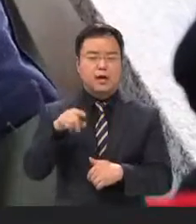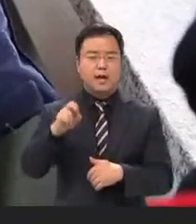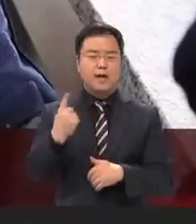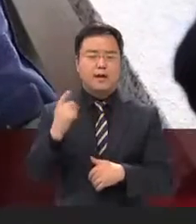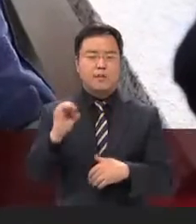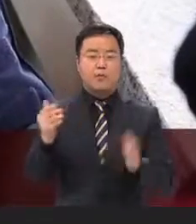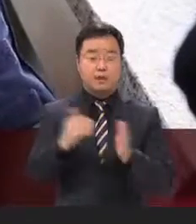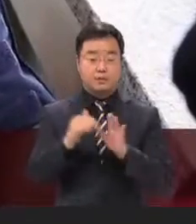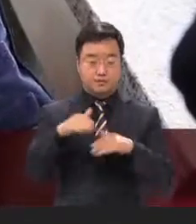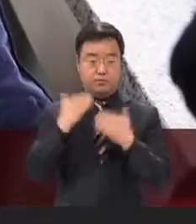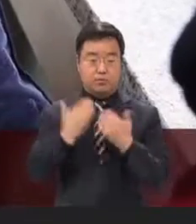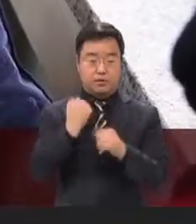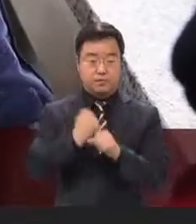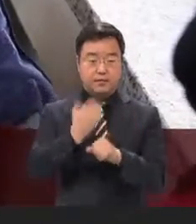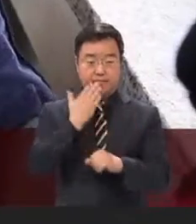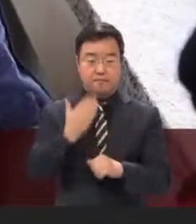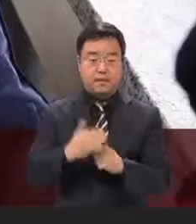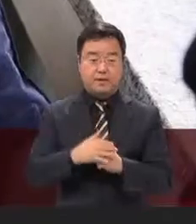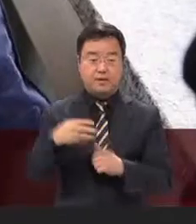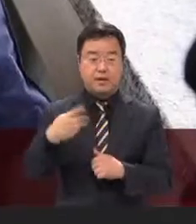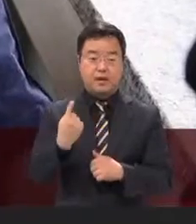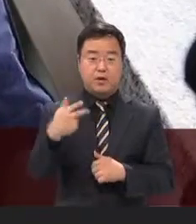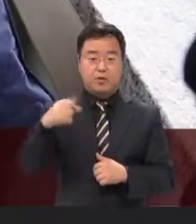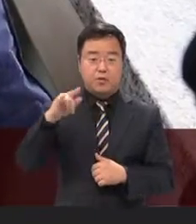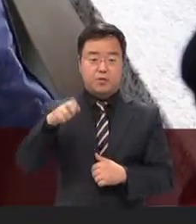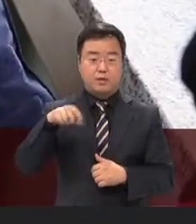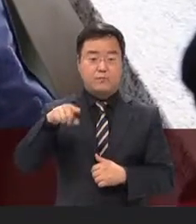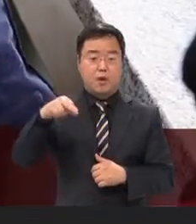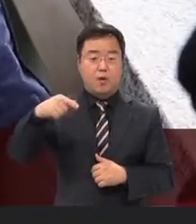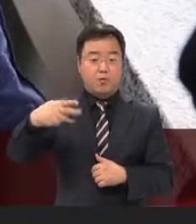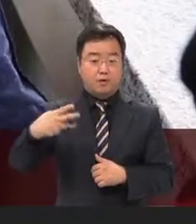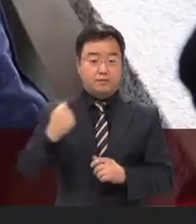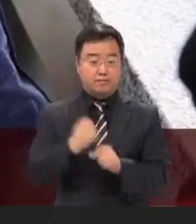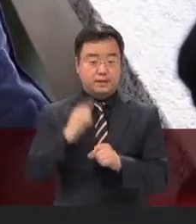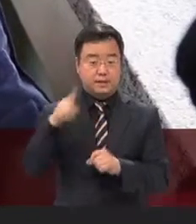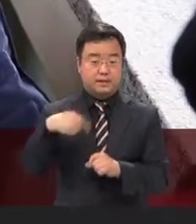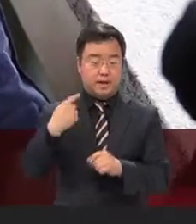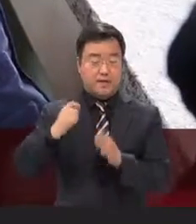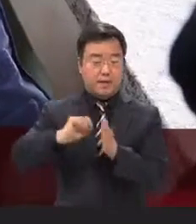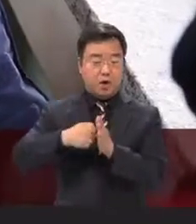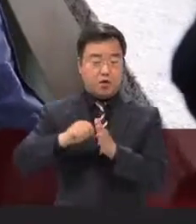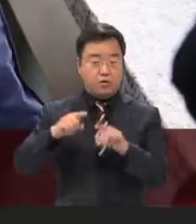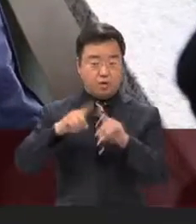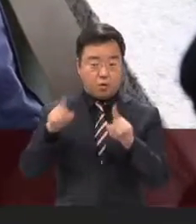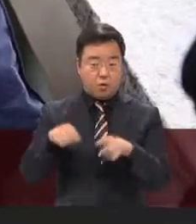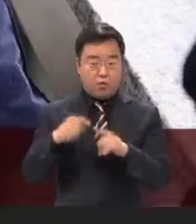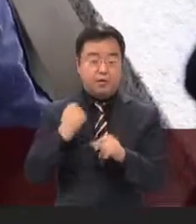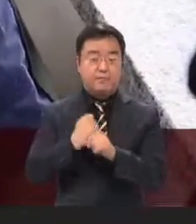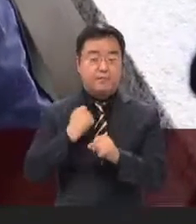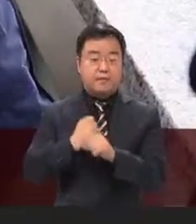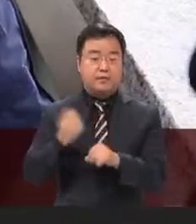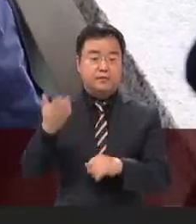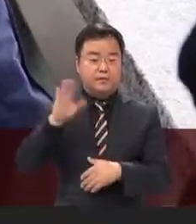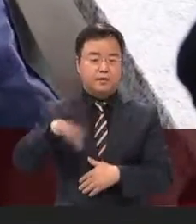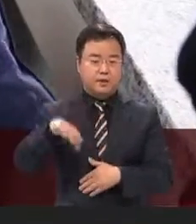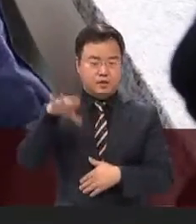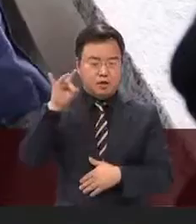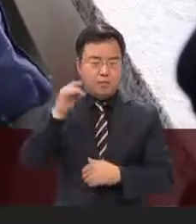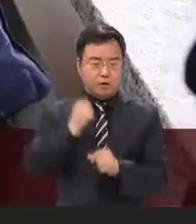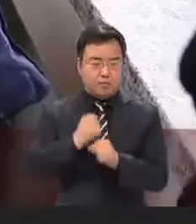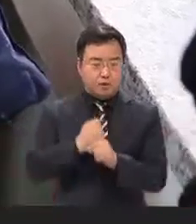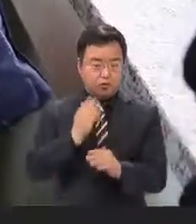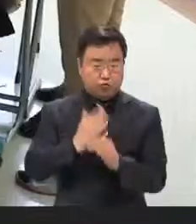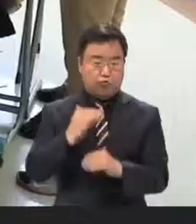로직 퍼즐로 이렇게 퍼즐 맞춘 다음에 열쇠고리를 만드는 거예요. 근데 지금 아직 초반인데 재밌을 것